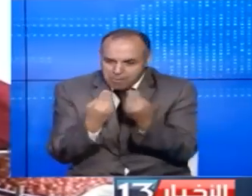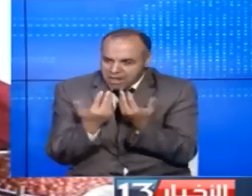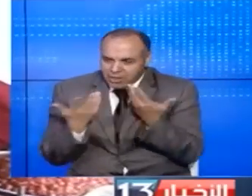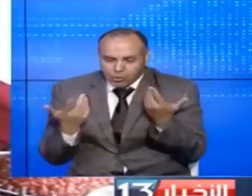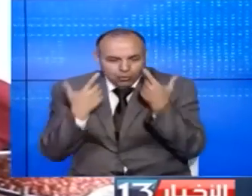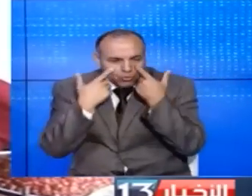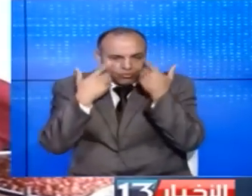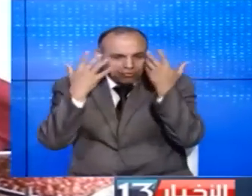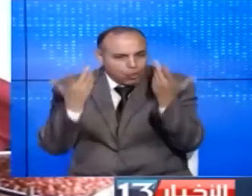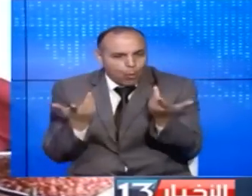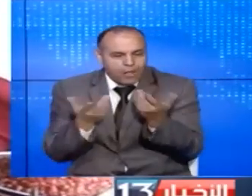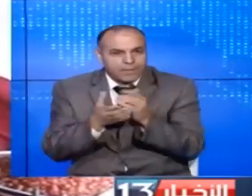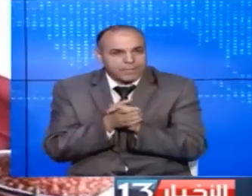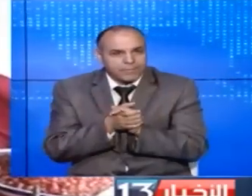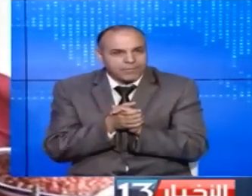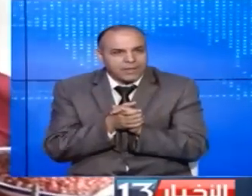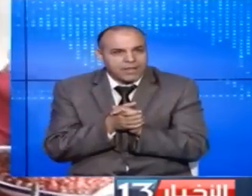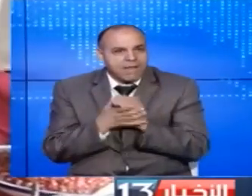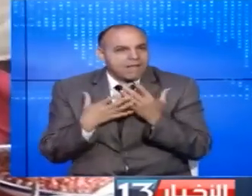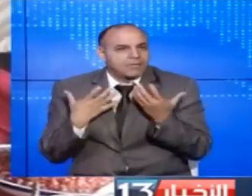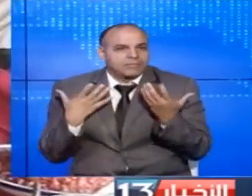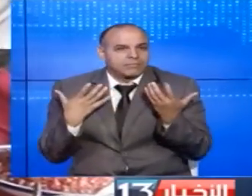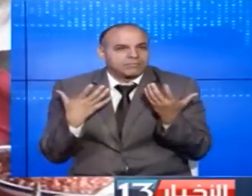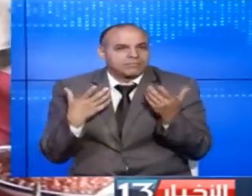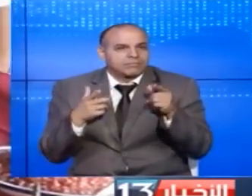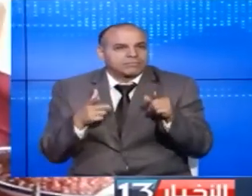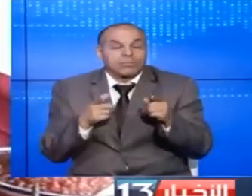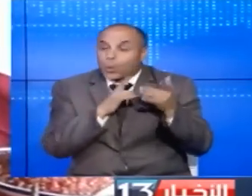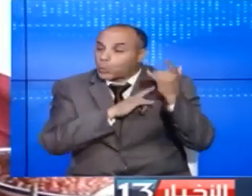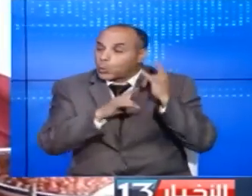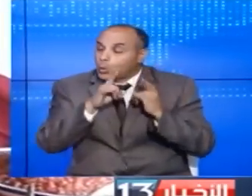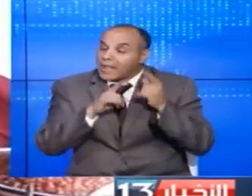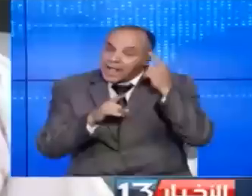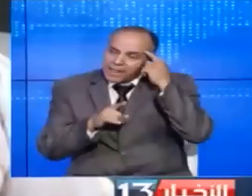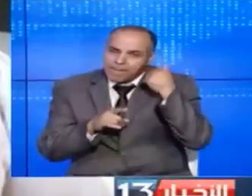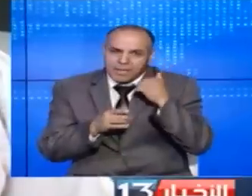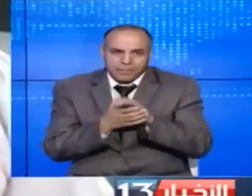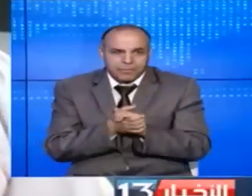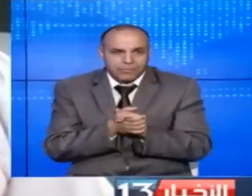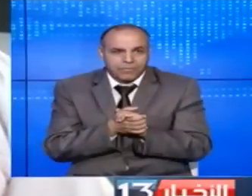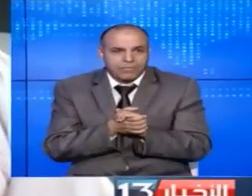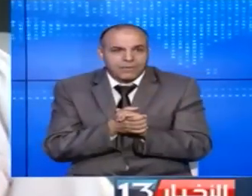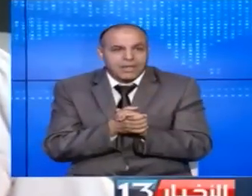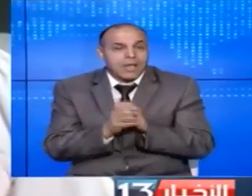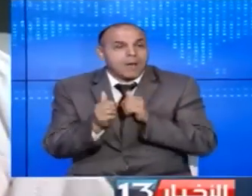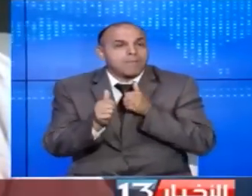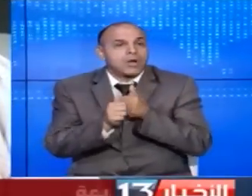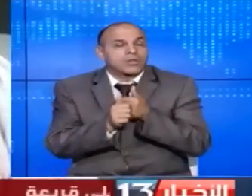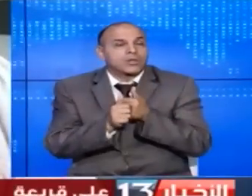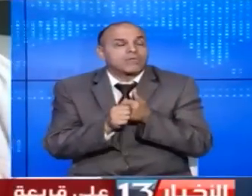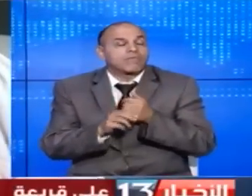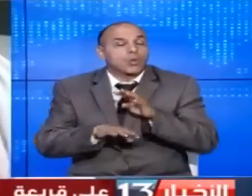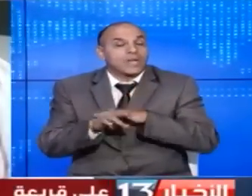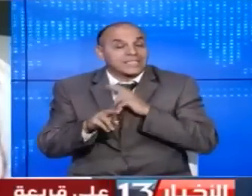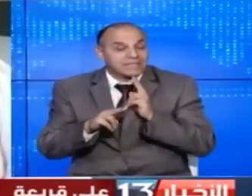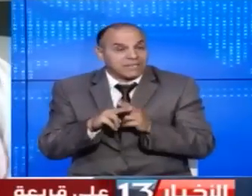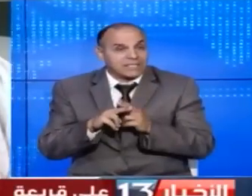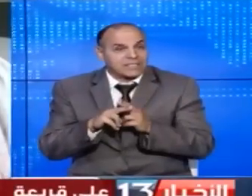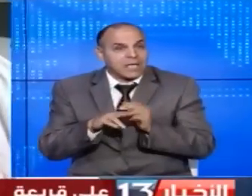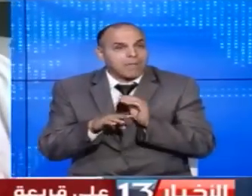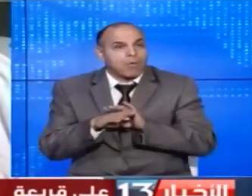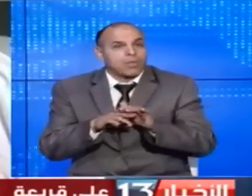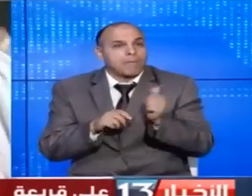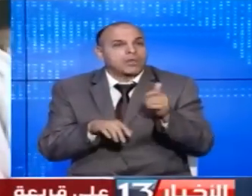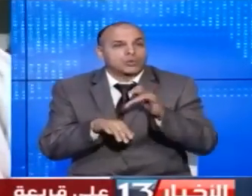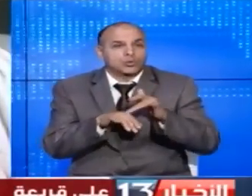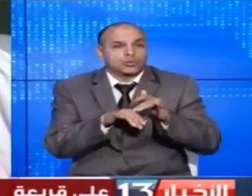باش نشوفوا حاجه اللي هي معناها في التراث اللامادي بتاعنا. الصنف المتبع غراسته في جهه صفاقس يتعرض للعديد